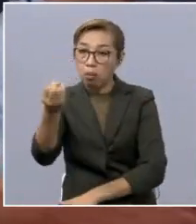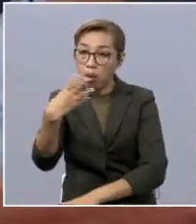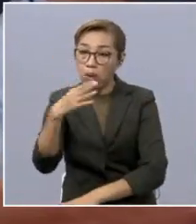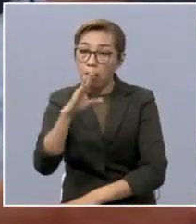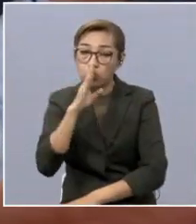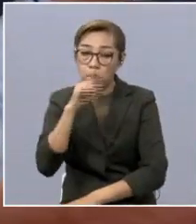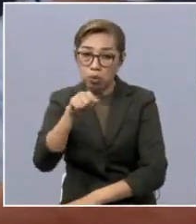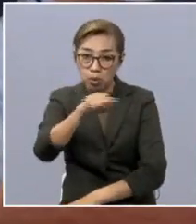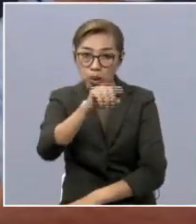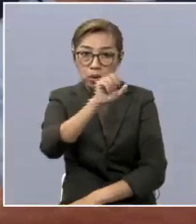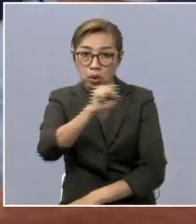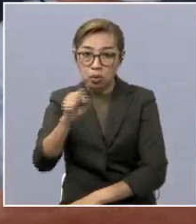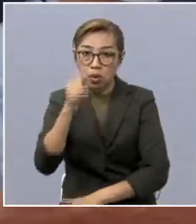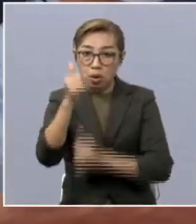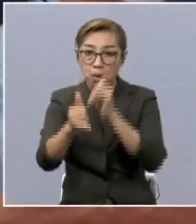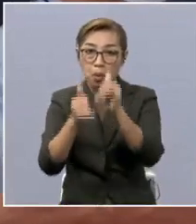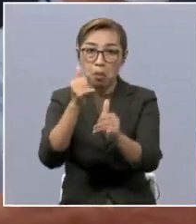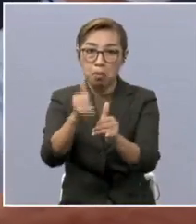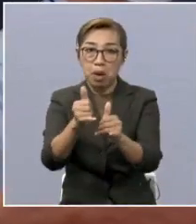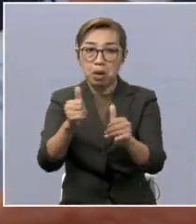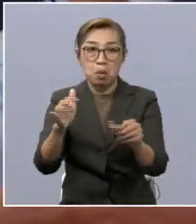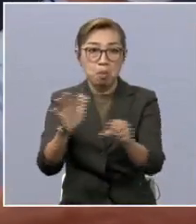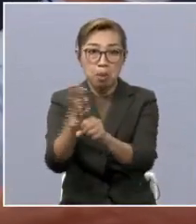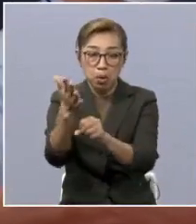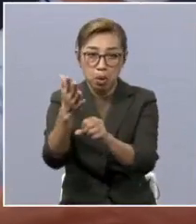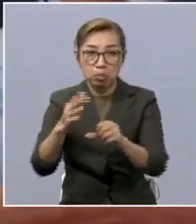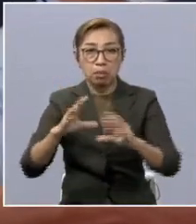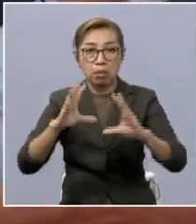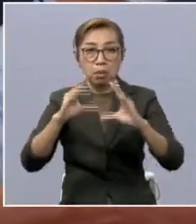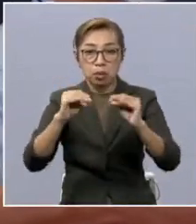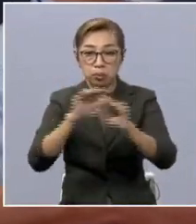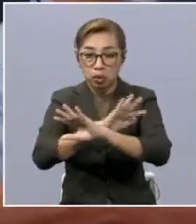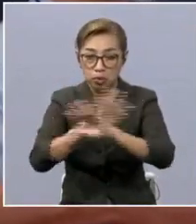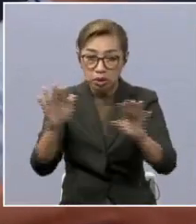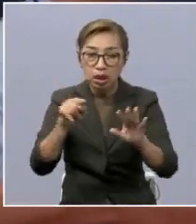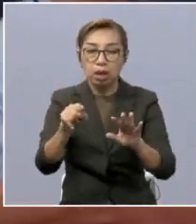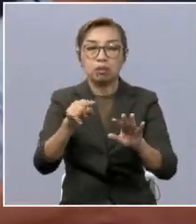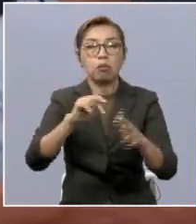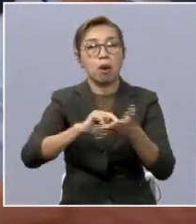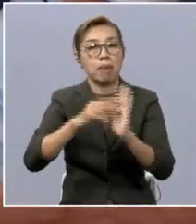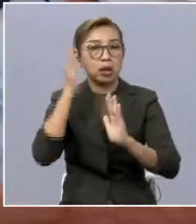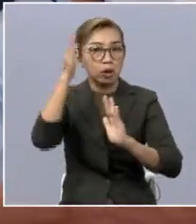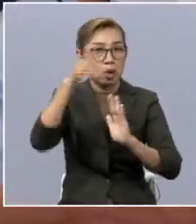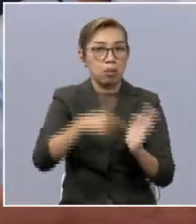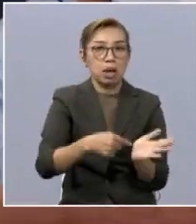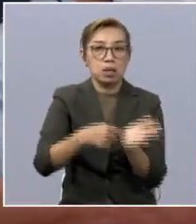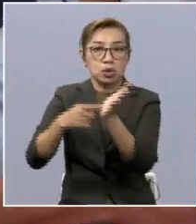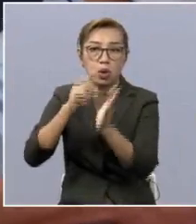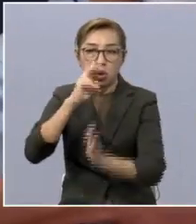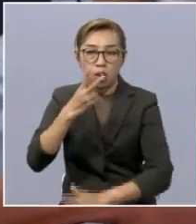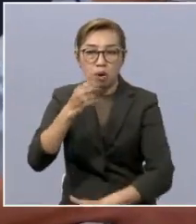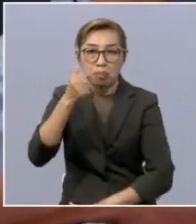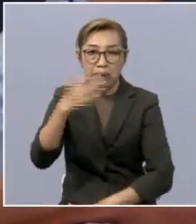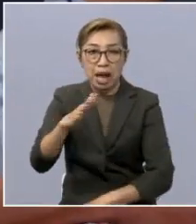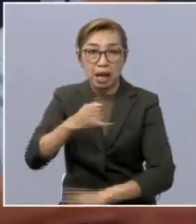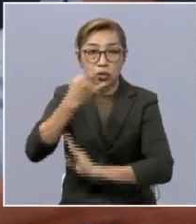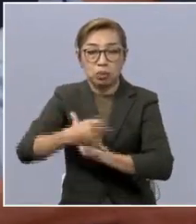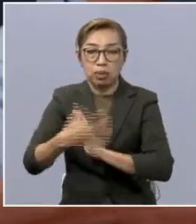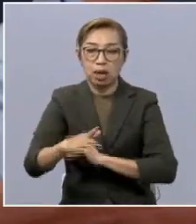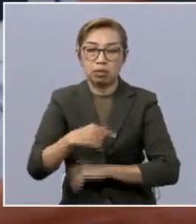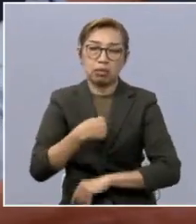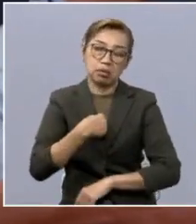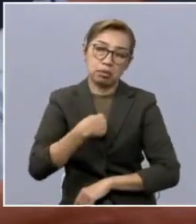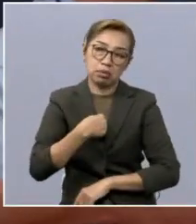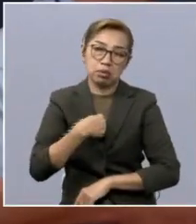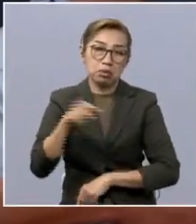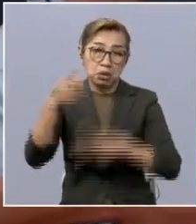ล่มถือว่ายติอภิปรายเนี่ยสิ้นสุดลงคุณสมคิดเนี่ยมองว่ามันอาจจะเป็นความเข้าใจที่คลาดเคลื่อนนะครับแต่มันก็ใกล้เคียงบ้